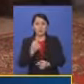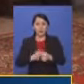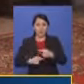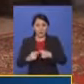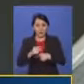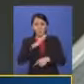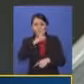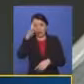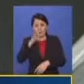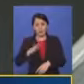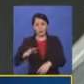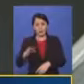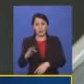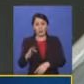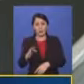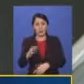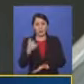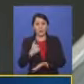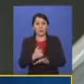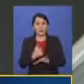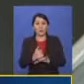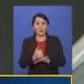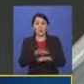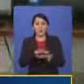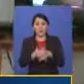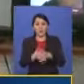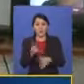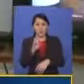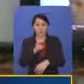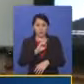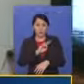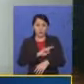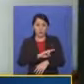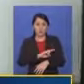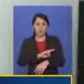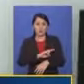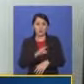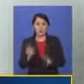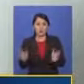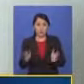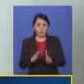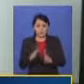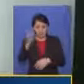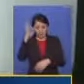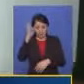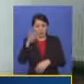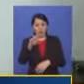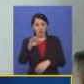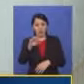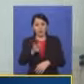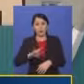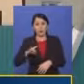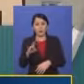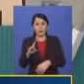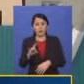солтүстік аймақтарға көш басын бұру. Бұл ең бастысы ауылдық жерлерде жұмыссыздықтың санын азайтады. Еске салсақ, былтыр Аққайың ауданына